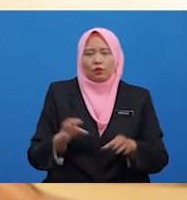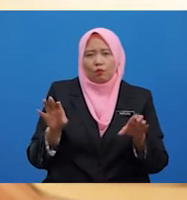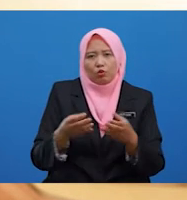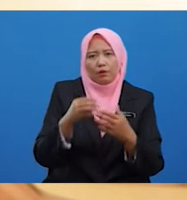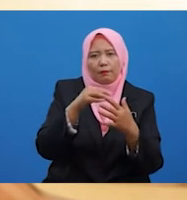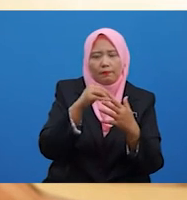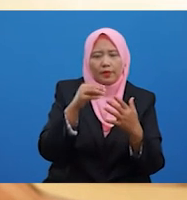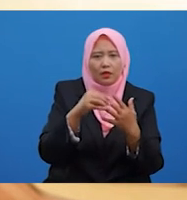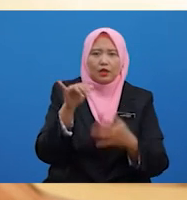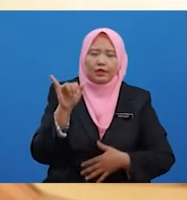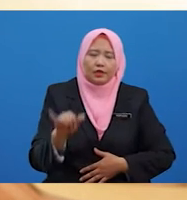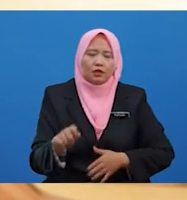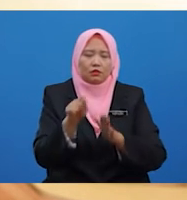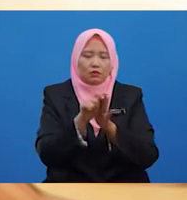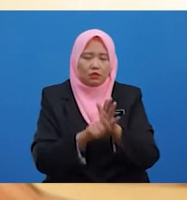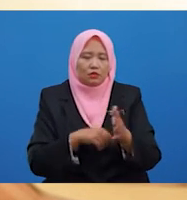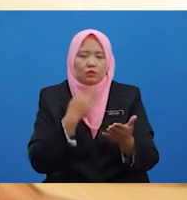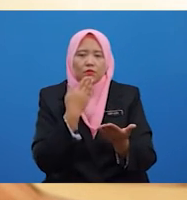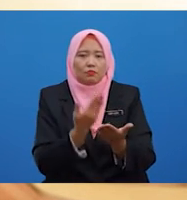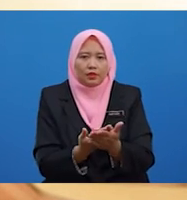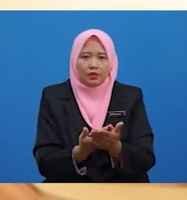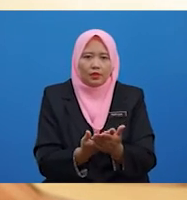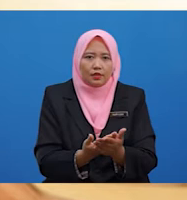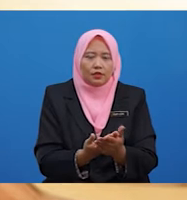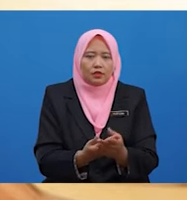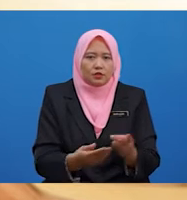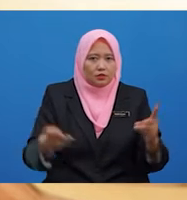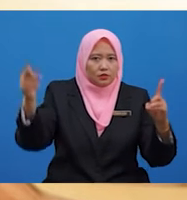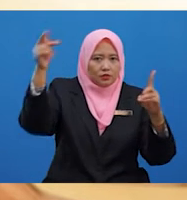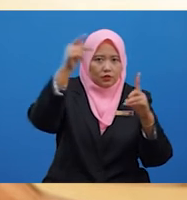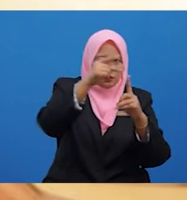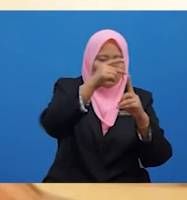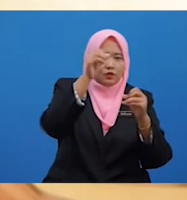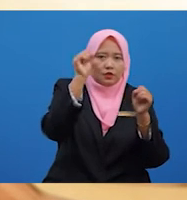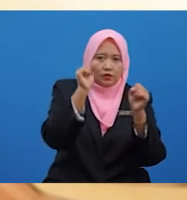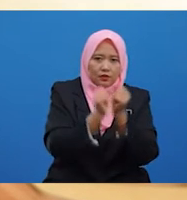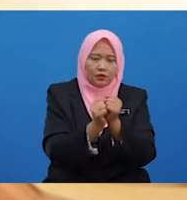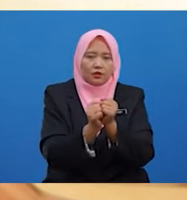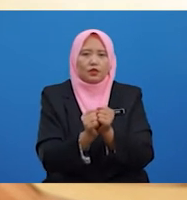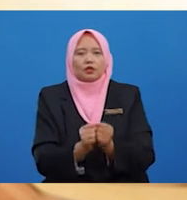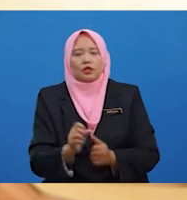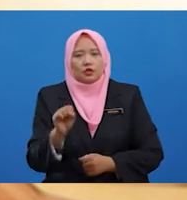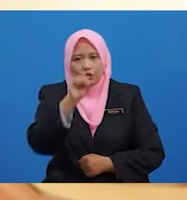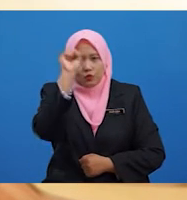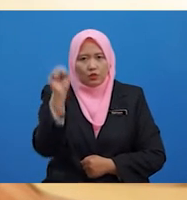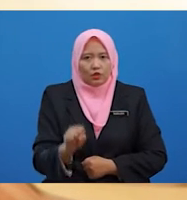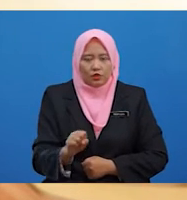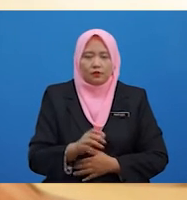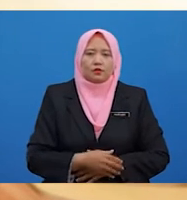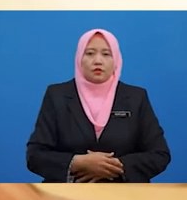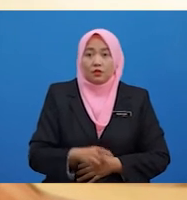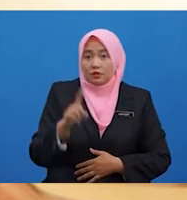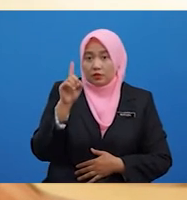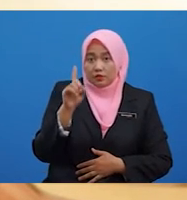buatlah pilihan jawapan yang terbaik sesuai dengan kehendak soalan. Satu perkara yang sangat penting